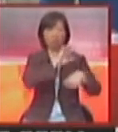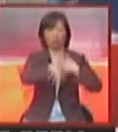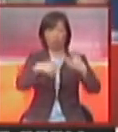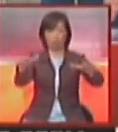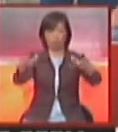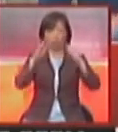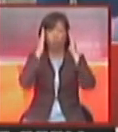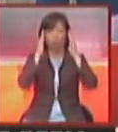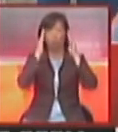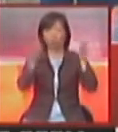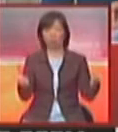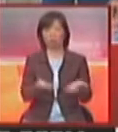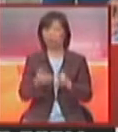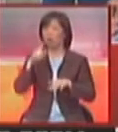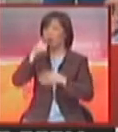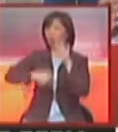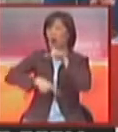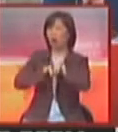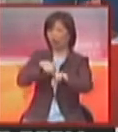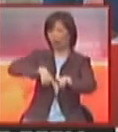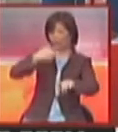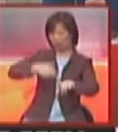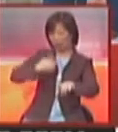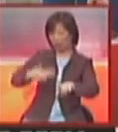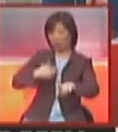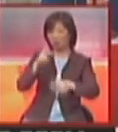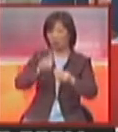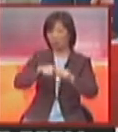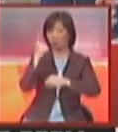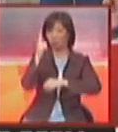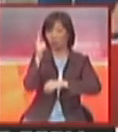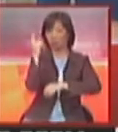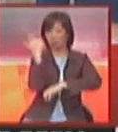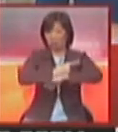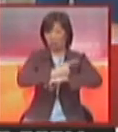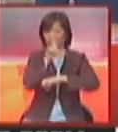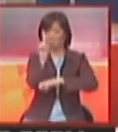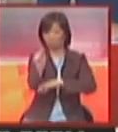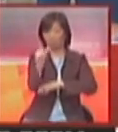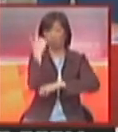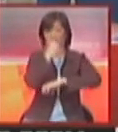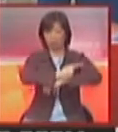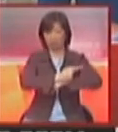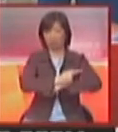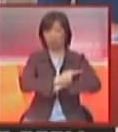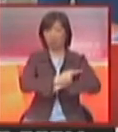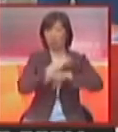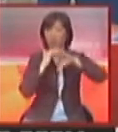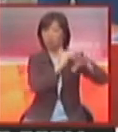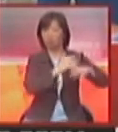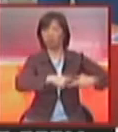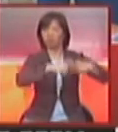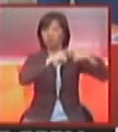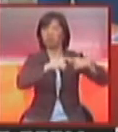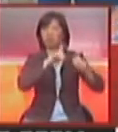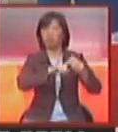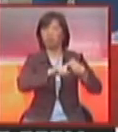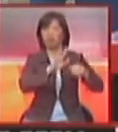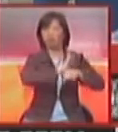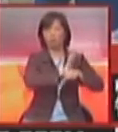ano po ang reaksyon ninyo dito sa 20-day preventive suspension order ng MTRCB sa programang